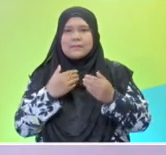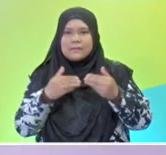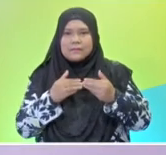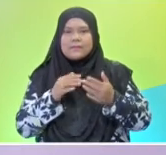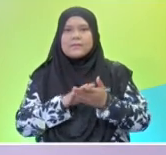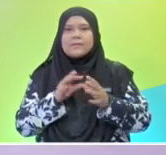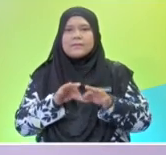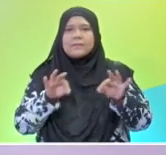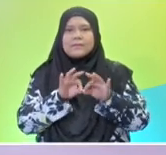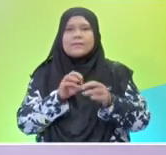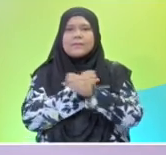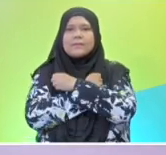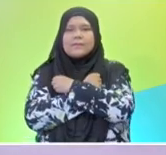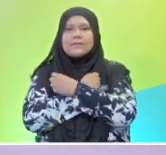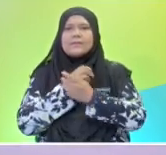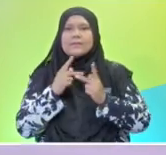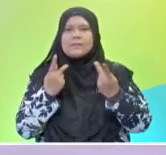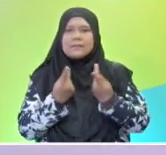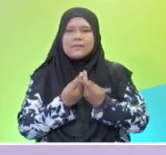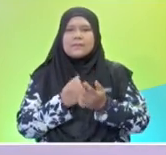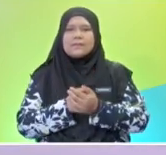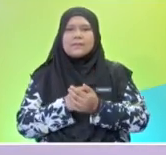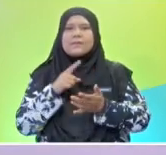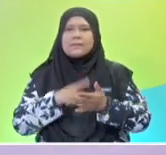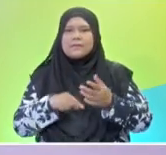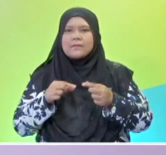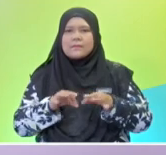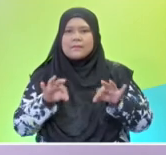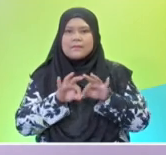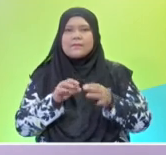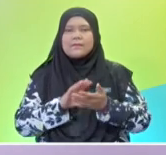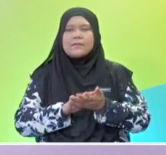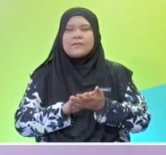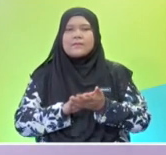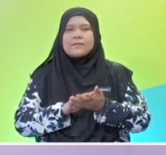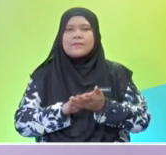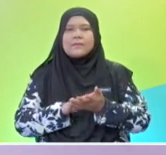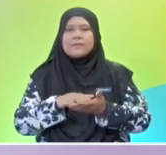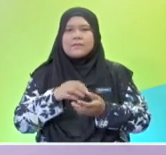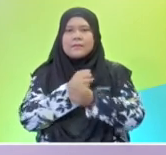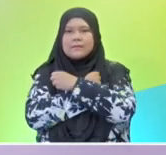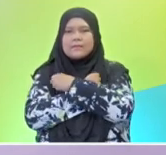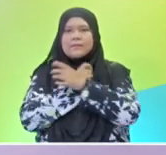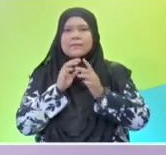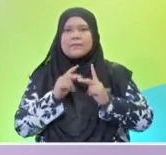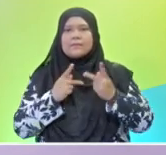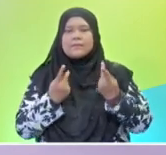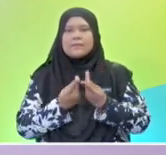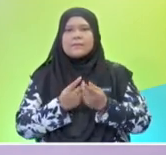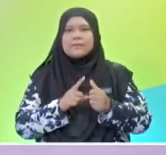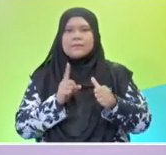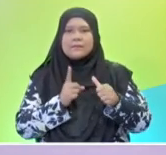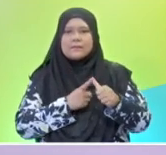menyayangi keluarga. Jadi apakah kepentingannya? Baik, kepentingan menyayangi ahli keluarga. Yang pertama.